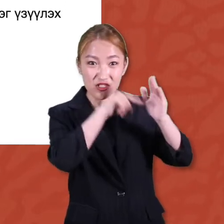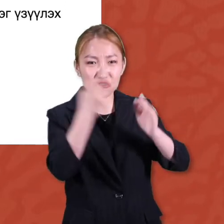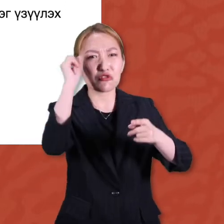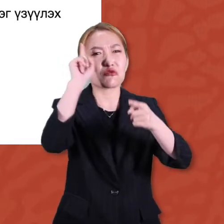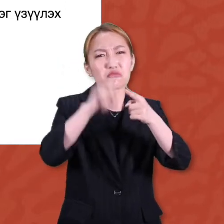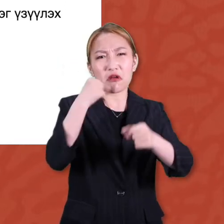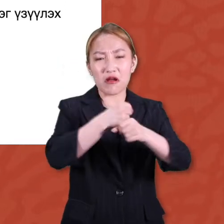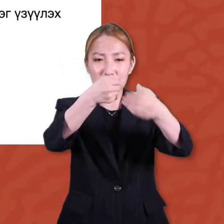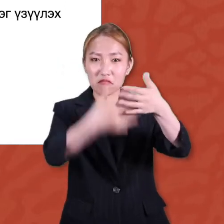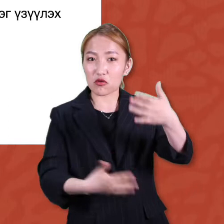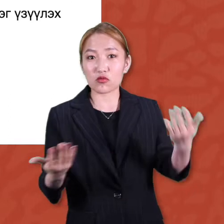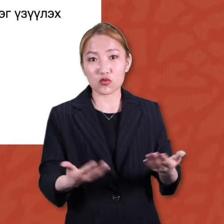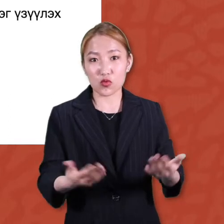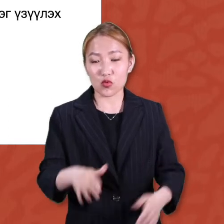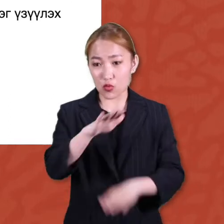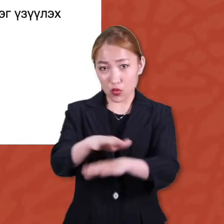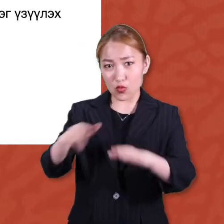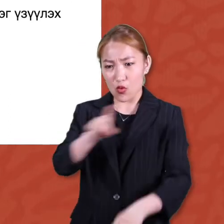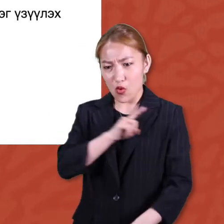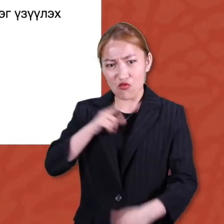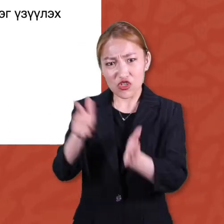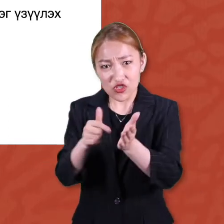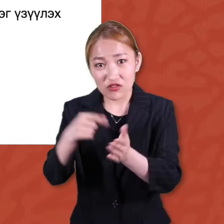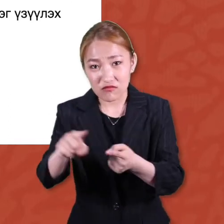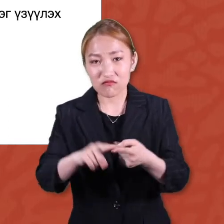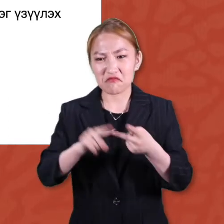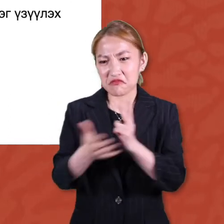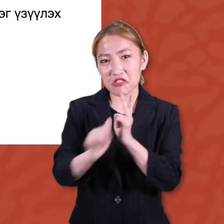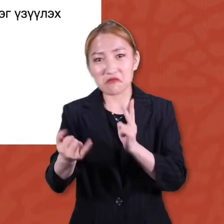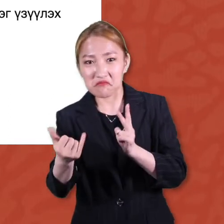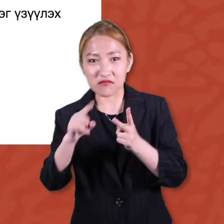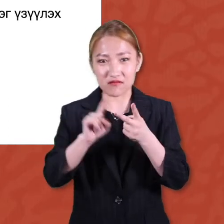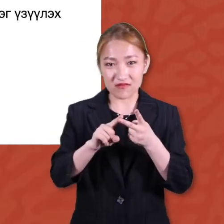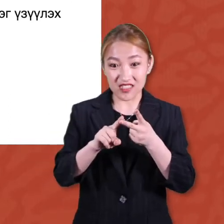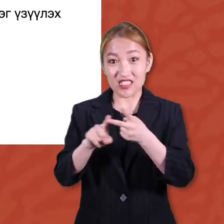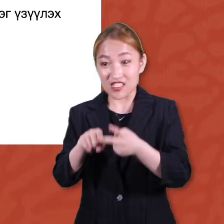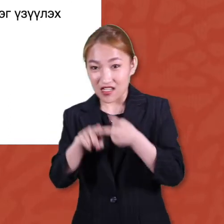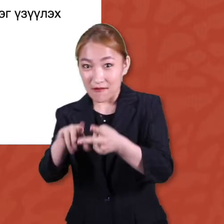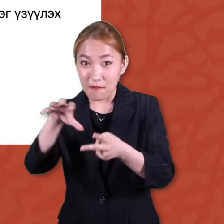зорилгуудтай. Суралцагчийн хувийн хэрэгцээ чадварыг тодорхойлоход багш нарт туслах.